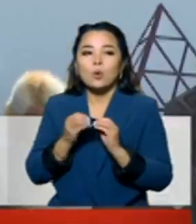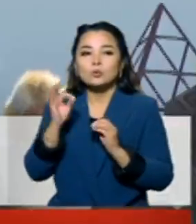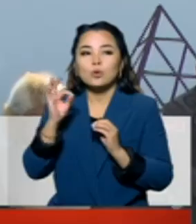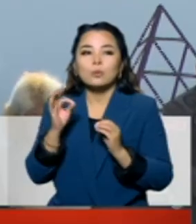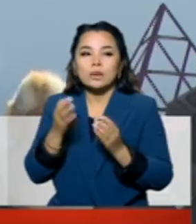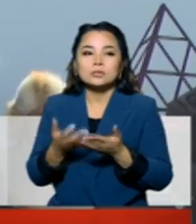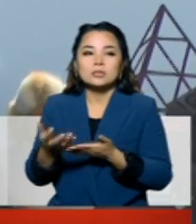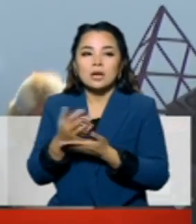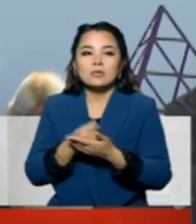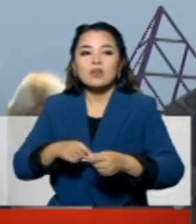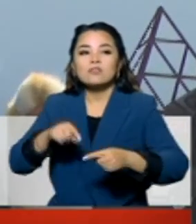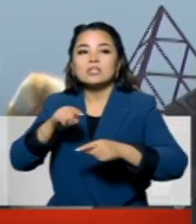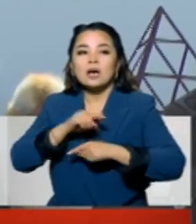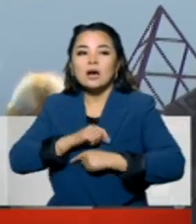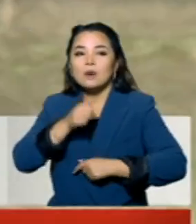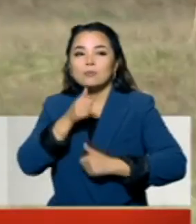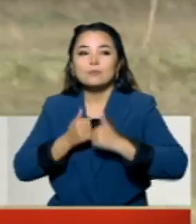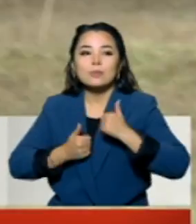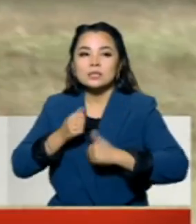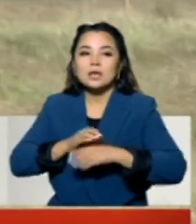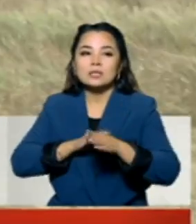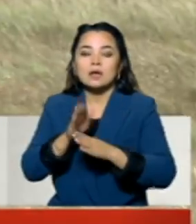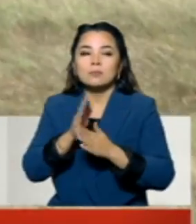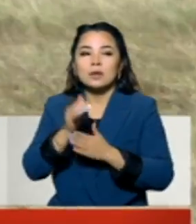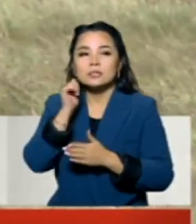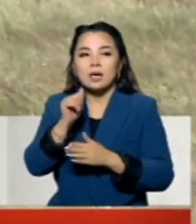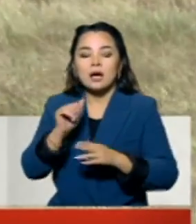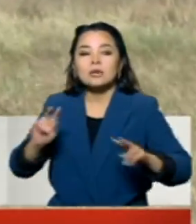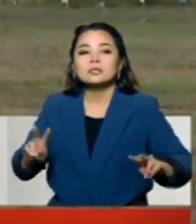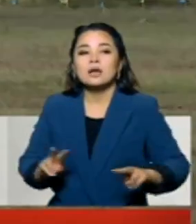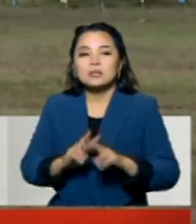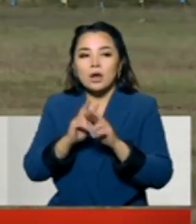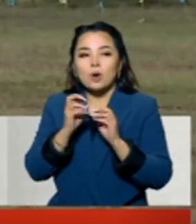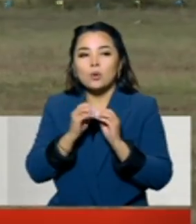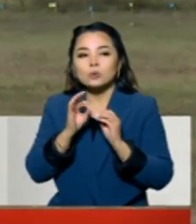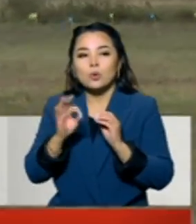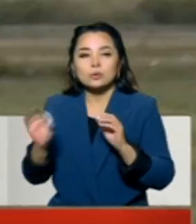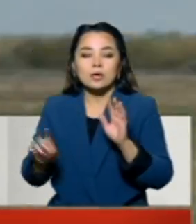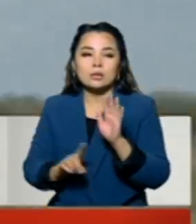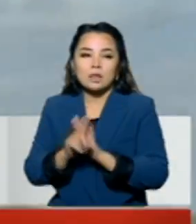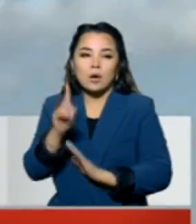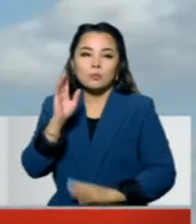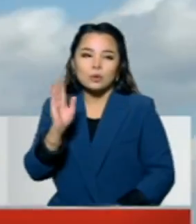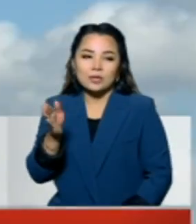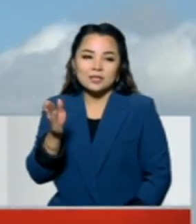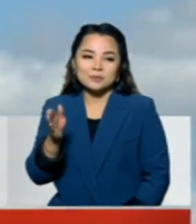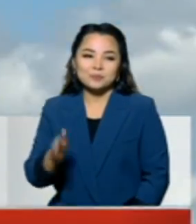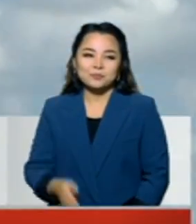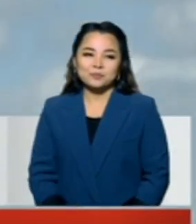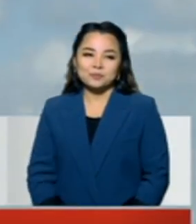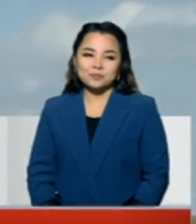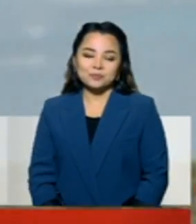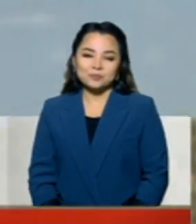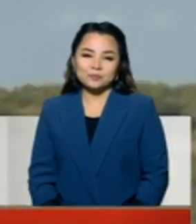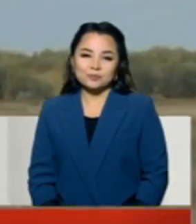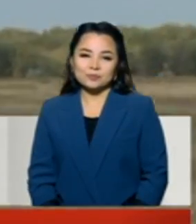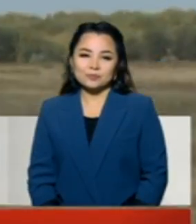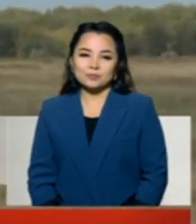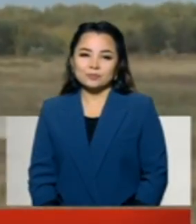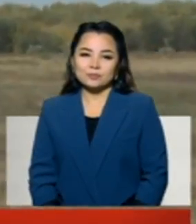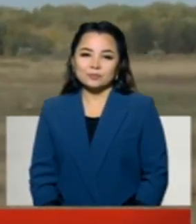қатысушылар финалдық бәсекеге жолдама алды. Ақтық туда ертең Астана уақытымен 10:00-де басталады. Дархан Рахымжан, Еркінжан Керімжан, ұлттық арна.